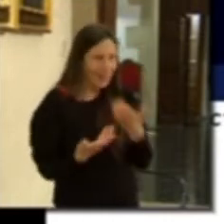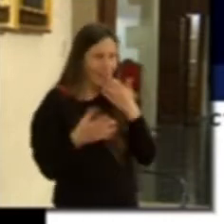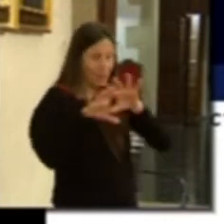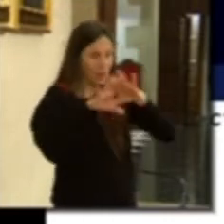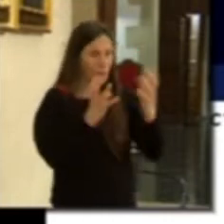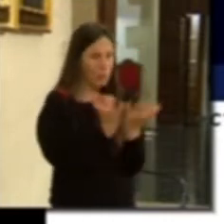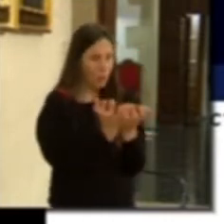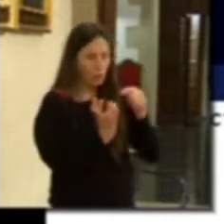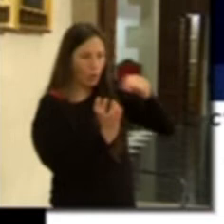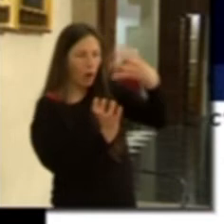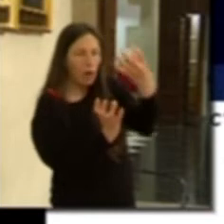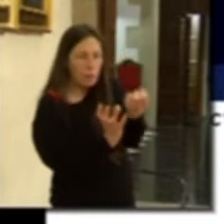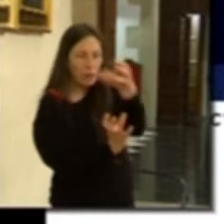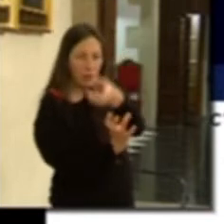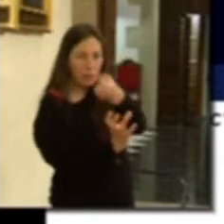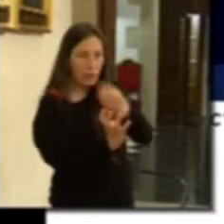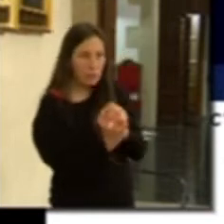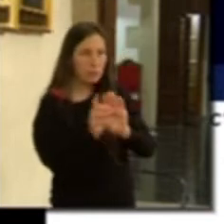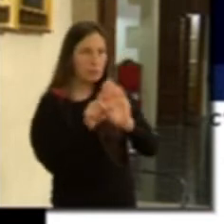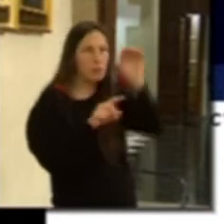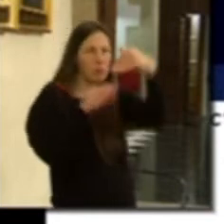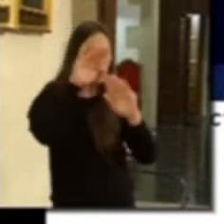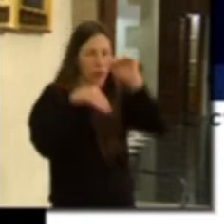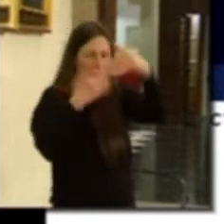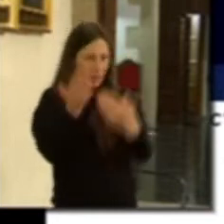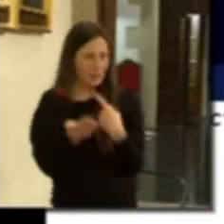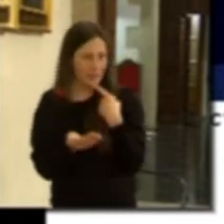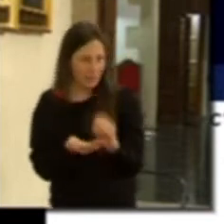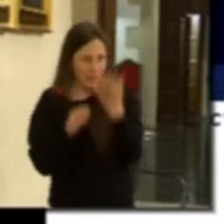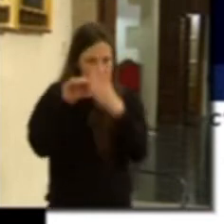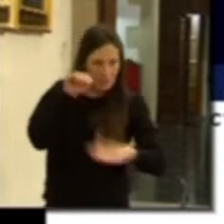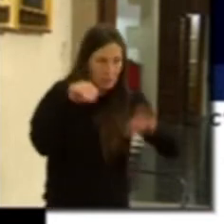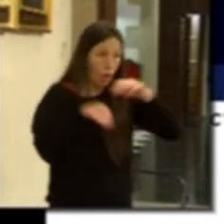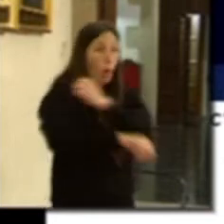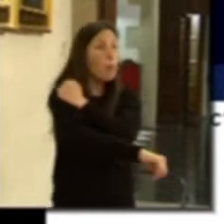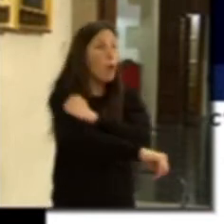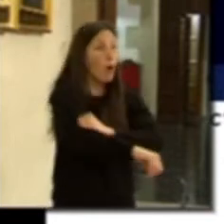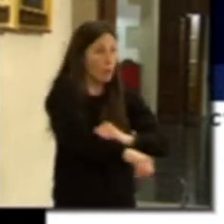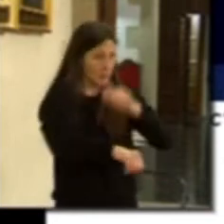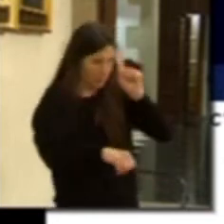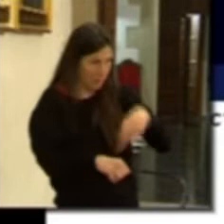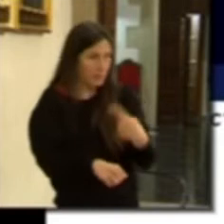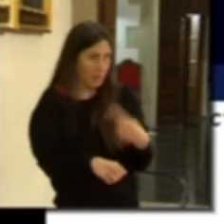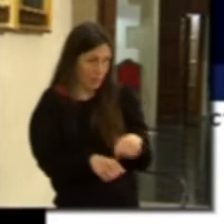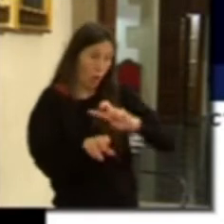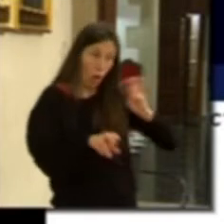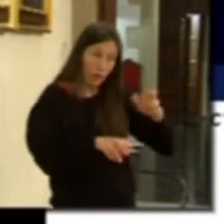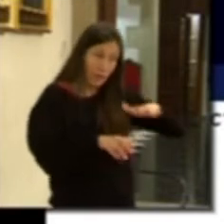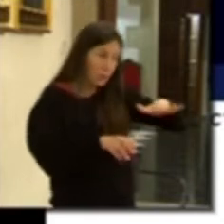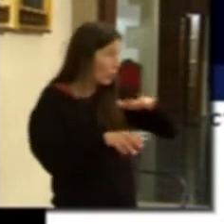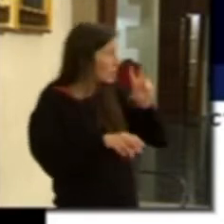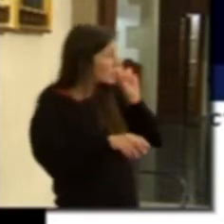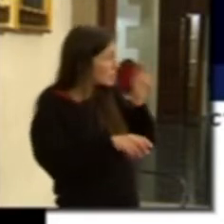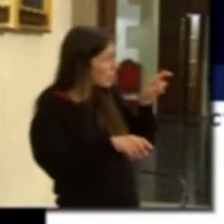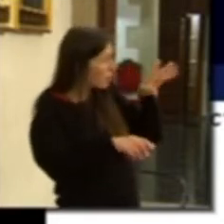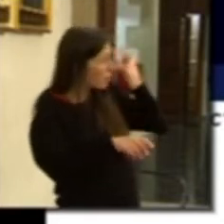perquè són zones inhòspites, geogràficament complicades, o perquè són zones molt pobres, i en canvi hi ha altres zones, que aquí podeu veure una